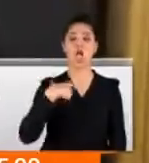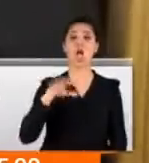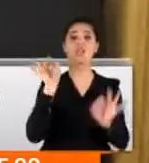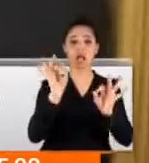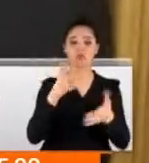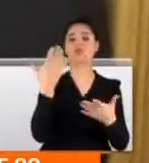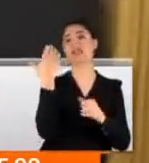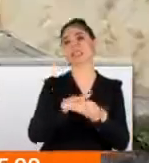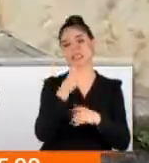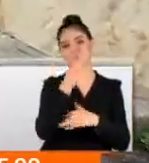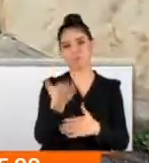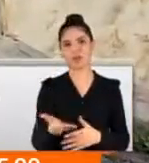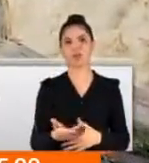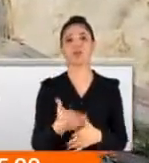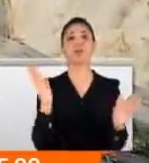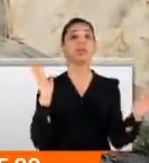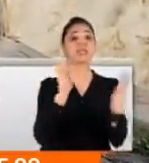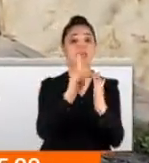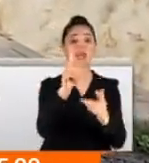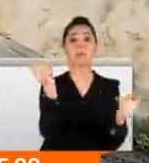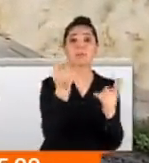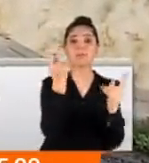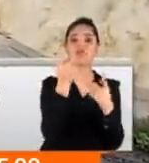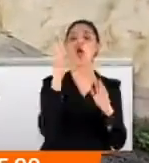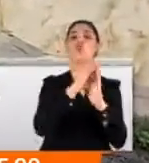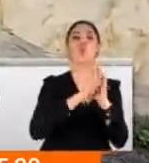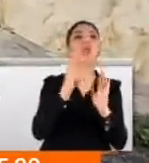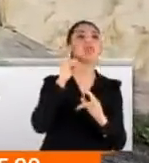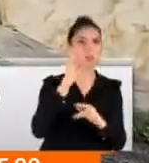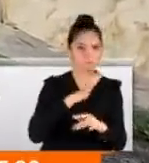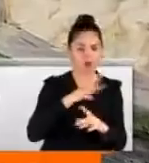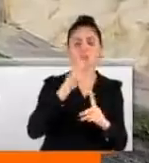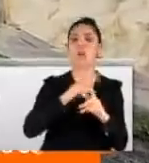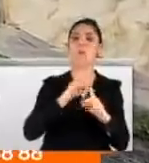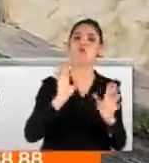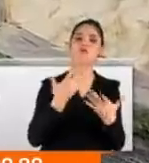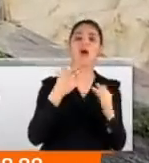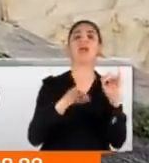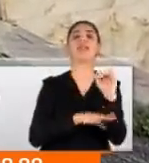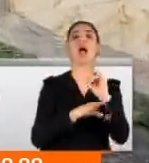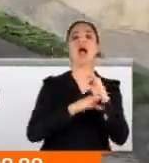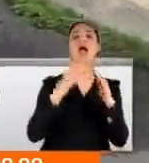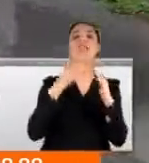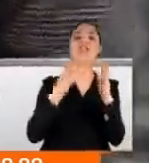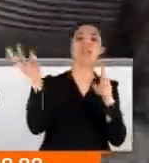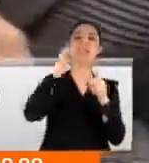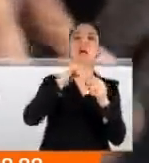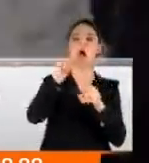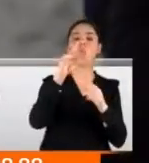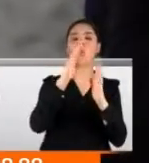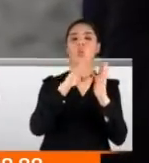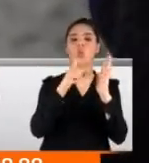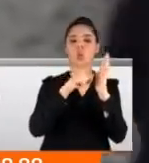yapmak yasaklandı biliyorsun. Karşılaştığınız herhangi bir kural ihlalinde polise veya Hayat Eve Sığar uygulamasında işte